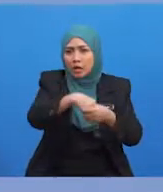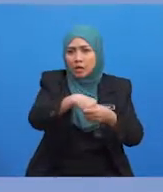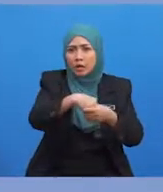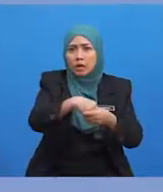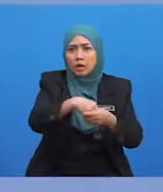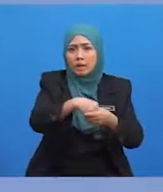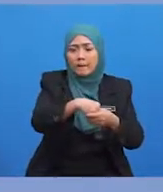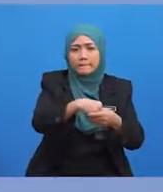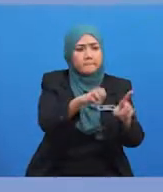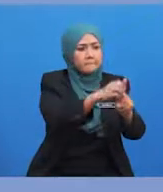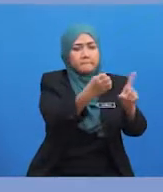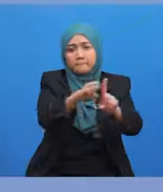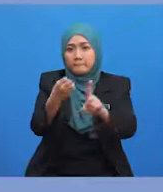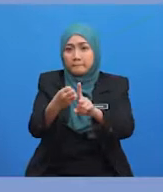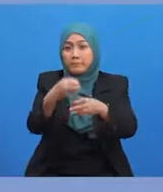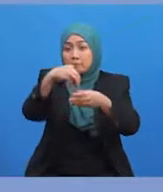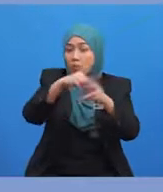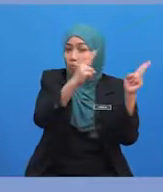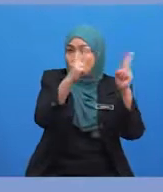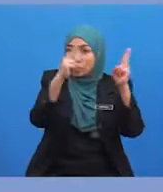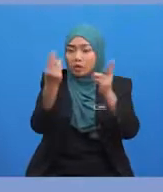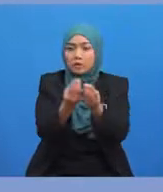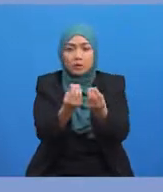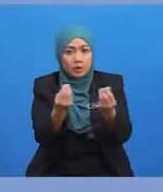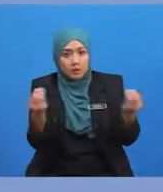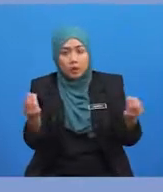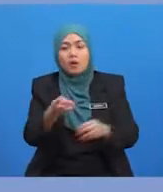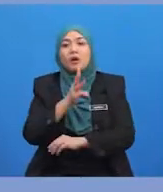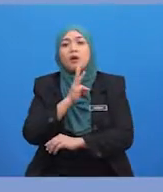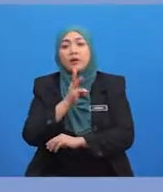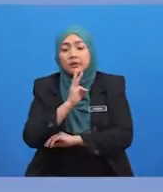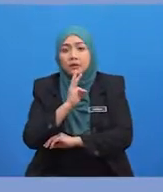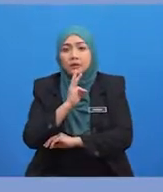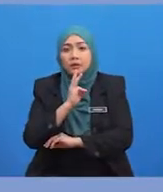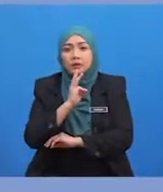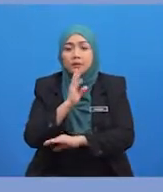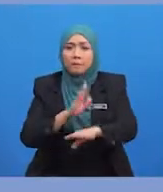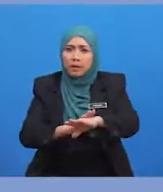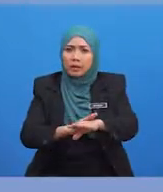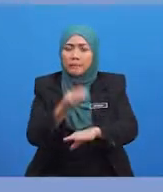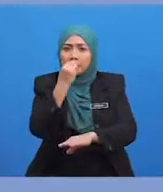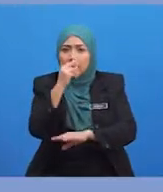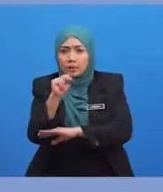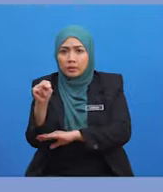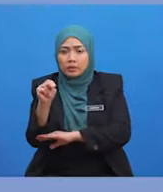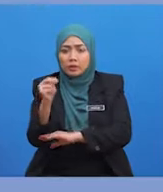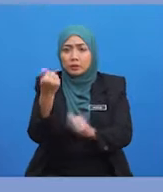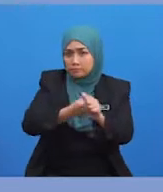hidupan yang telah mati. Bakteria juga terbahagi kepada beberapa jenis